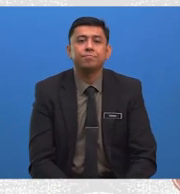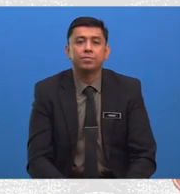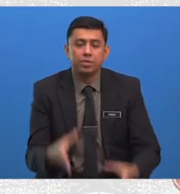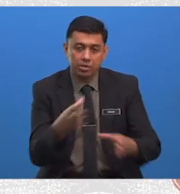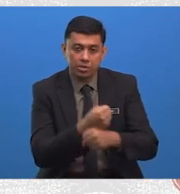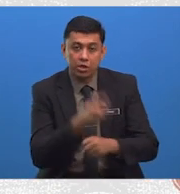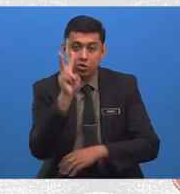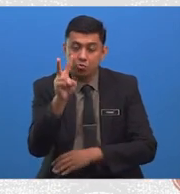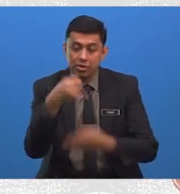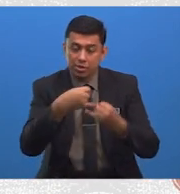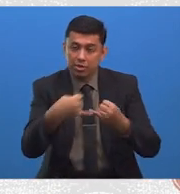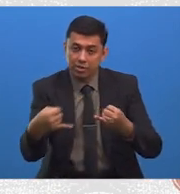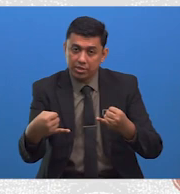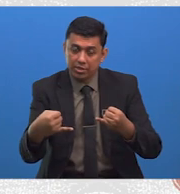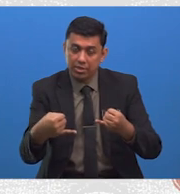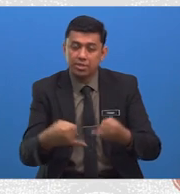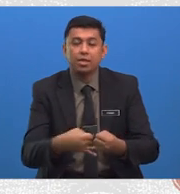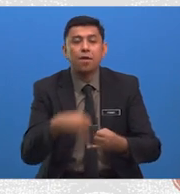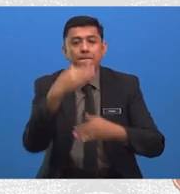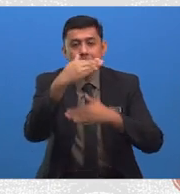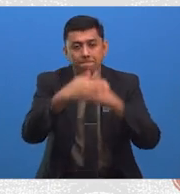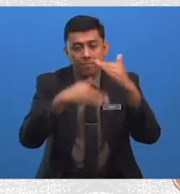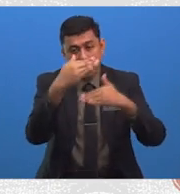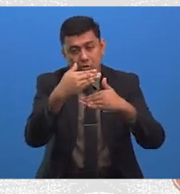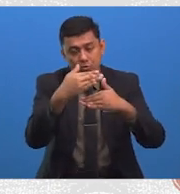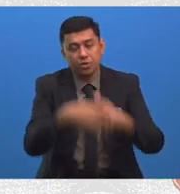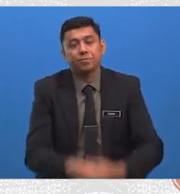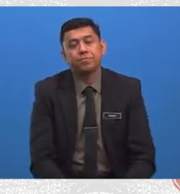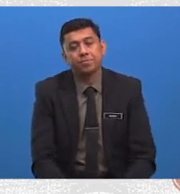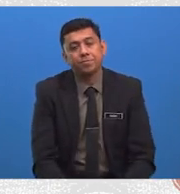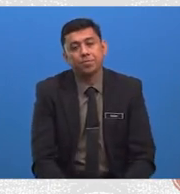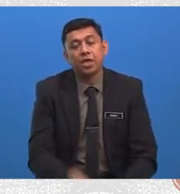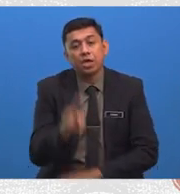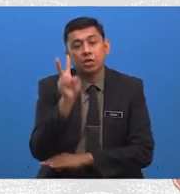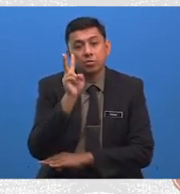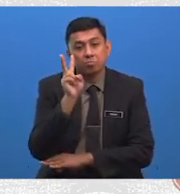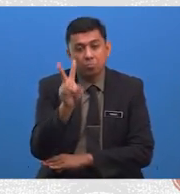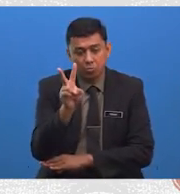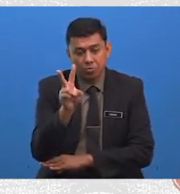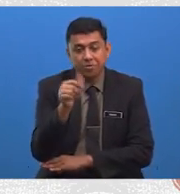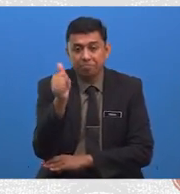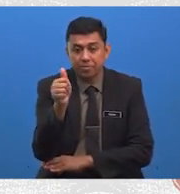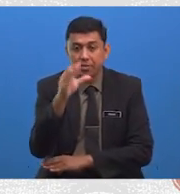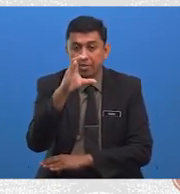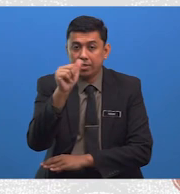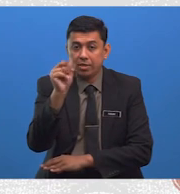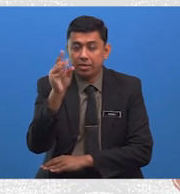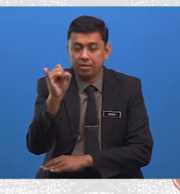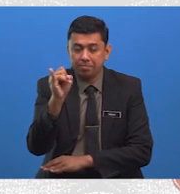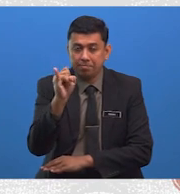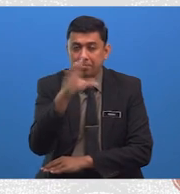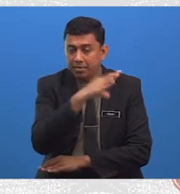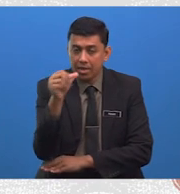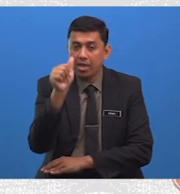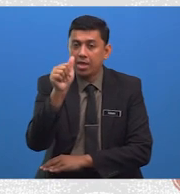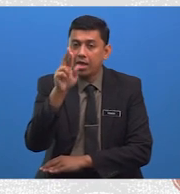Terdapat dua jenis seni bina dalam Kerajaan Kedah Tua, iaitu candi dan arca.